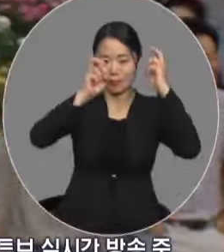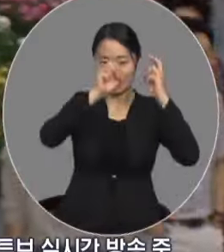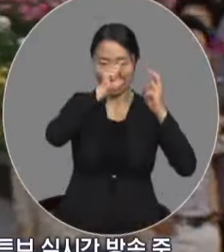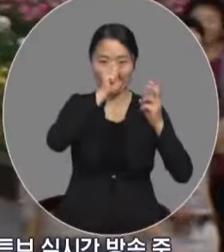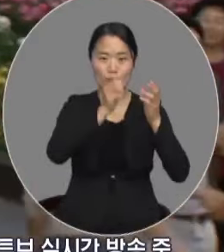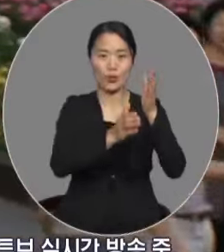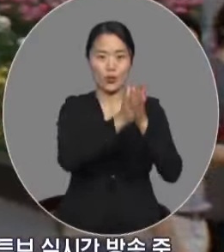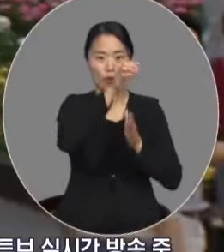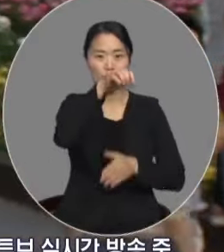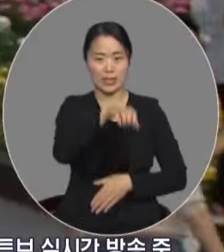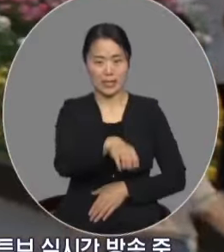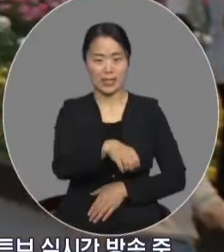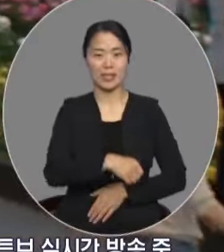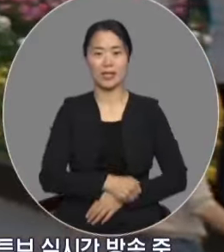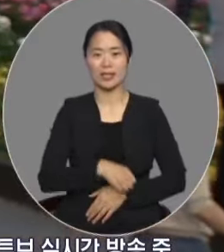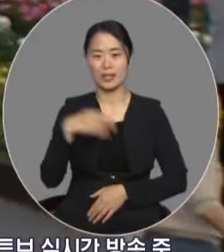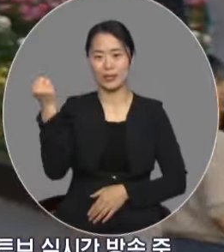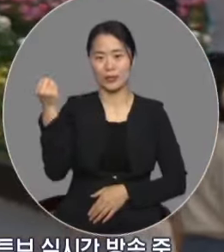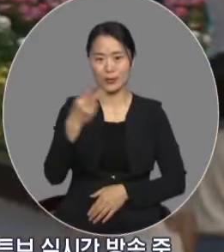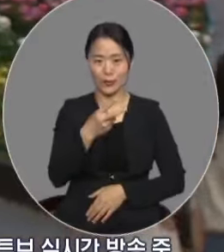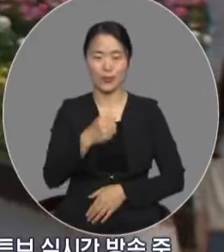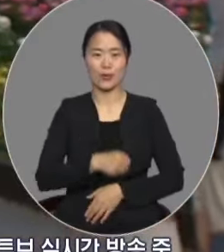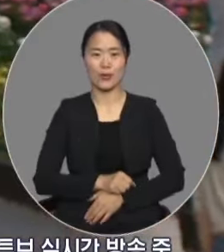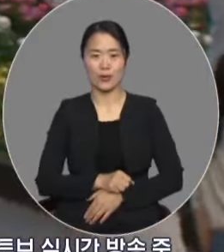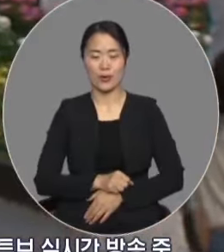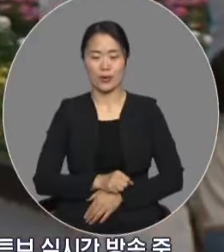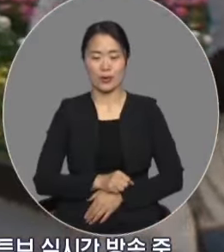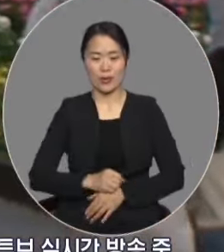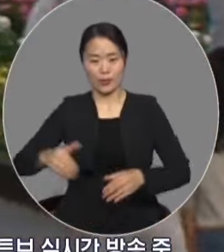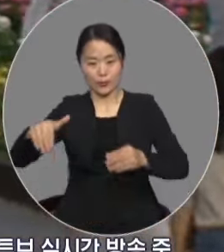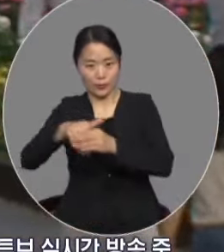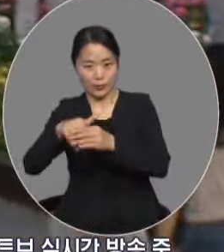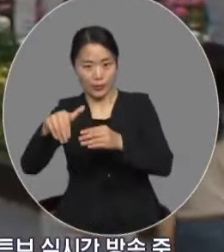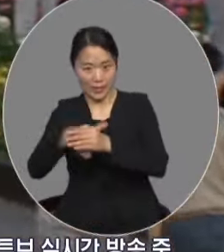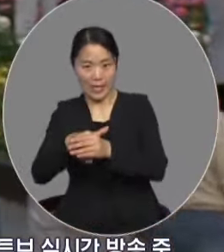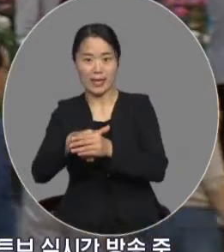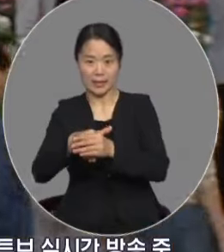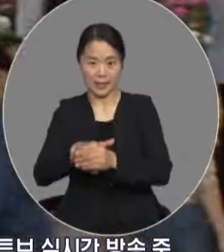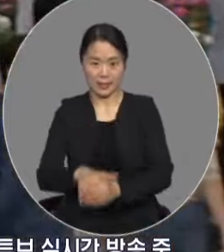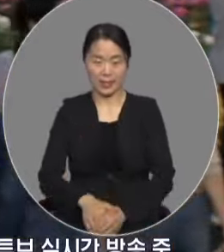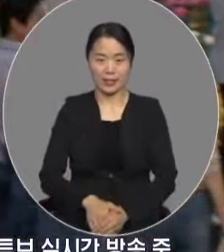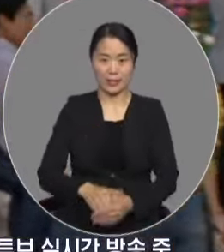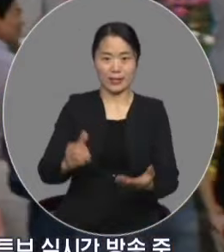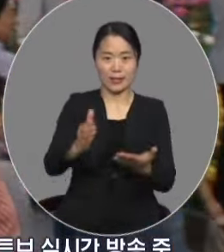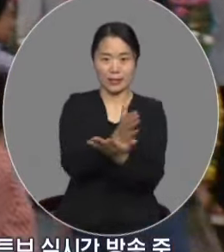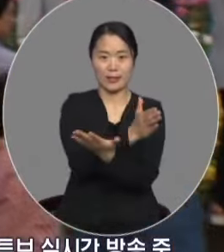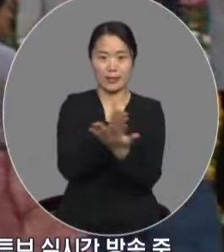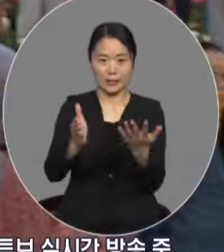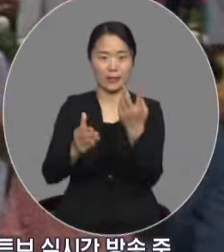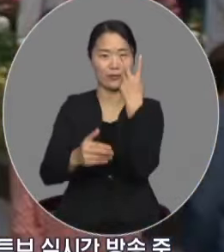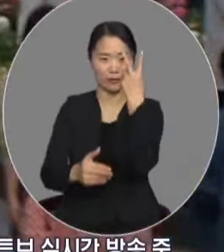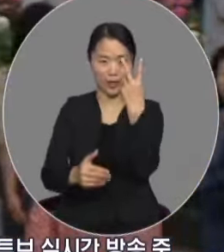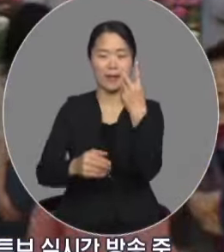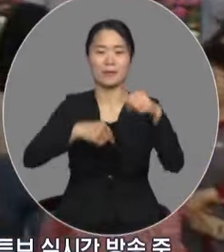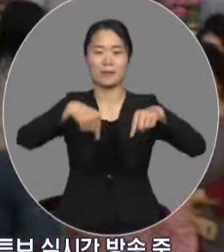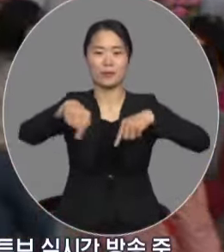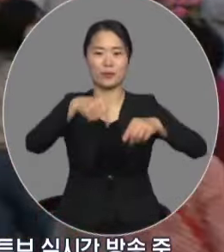도시, 기업하는 거하고 또 하나의 축은 문화의 축을 투트랩으로 정책을 펼치고 있는데요. 기업은